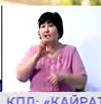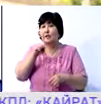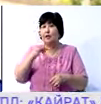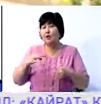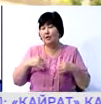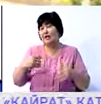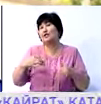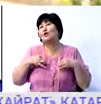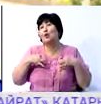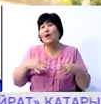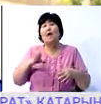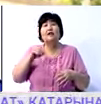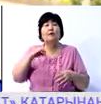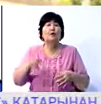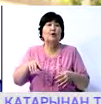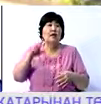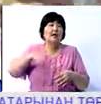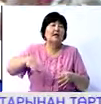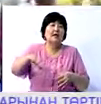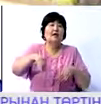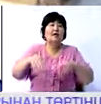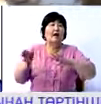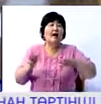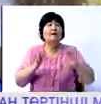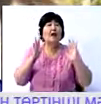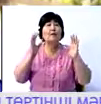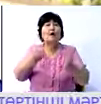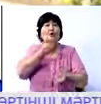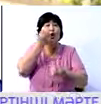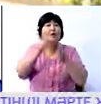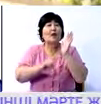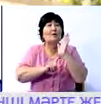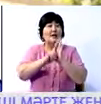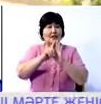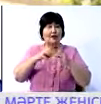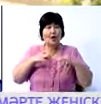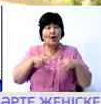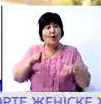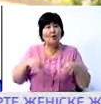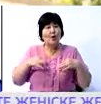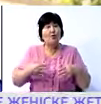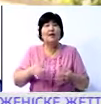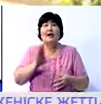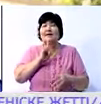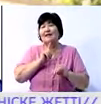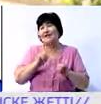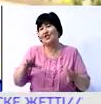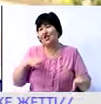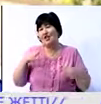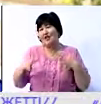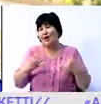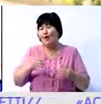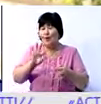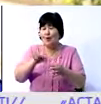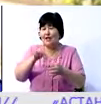мерекесін тойладық. Сабантой егін егу мерзімі артта қалып, бау-бақша гүлдеп бастағанда тойланады. Бұл мерекеге қыздар ерекше дайындалады. Олар